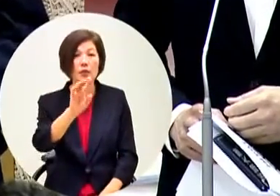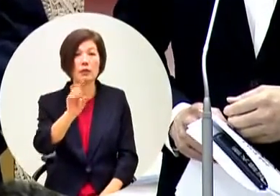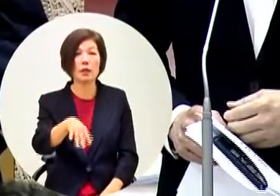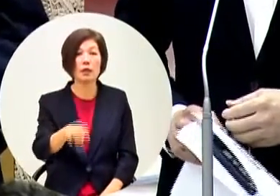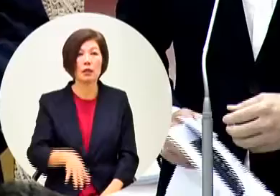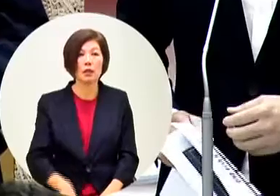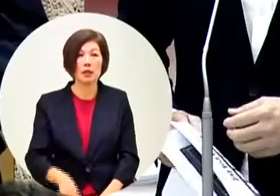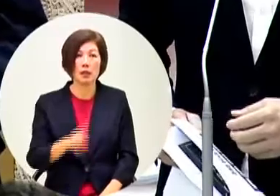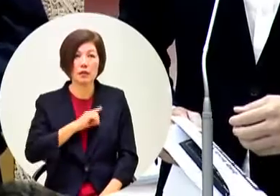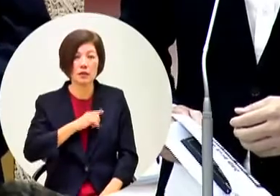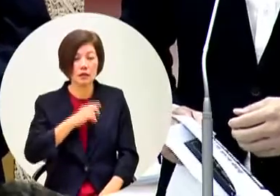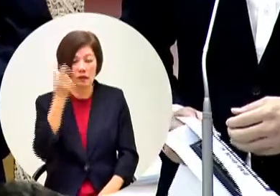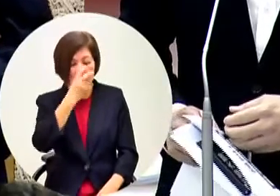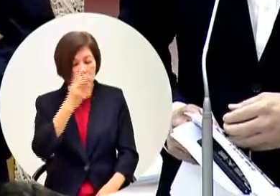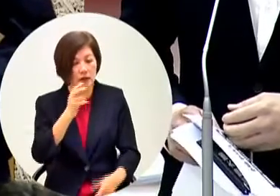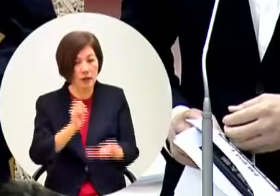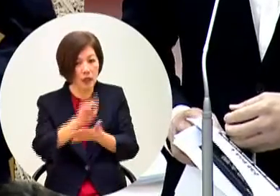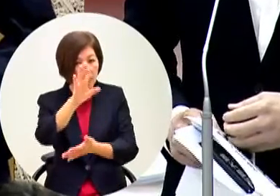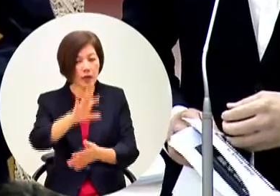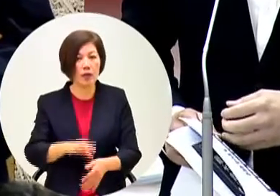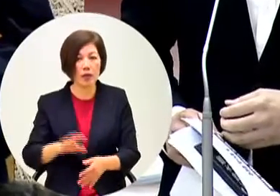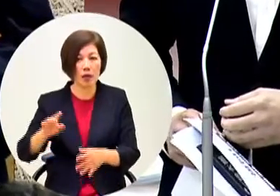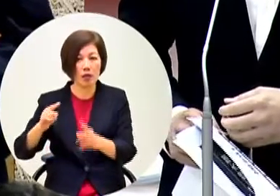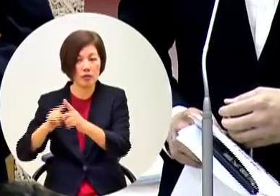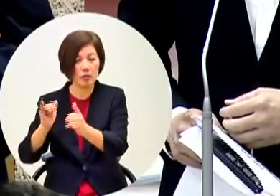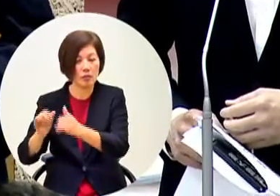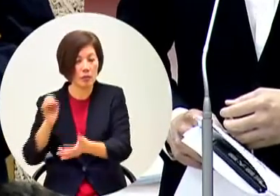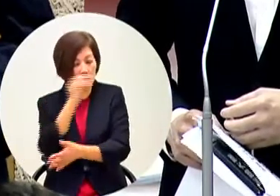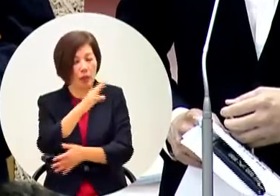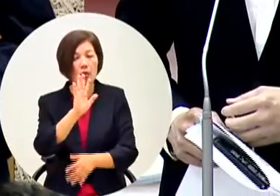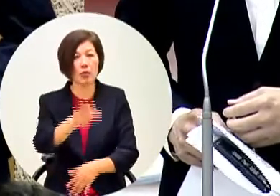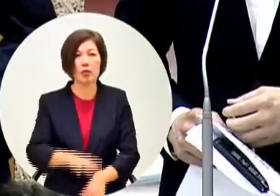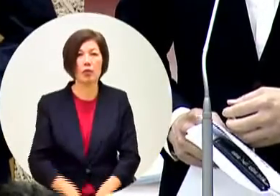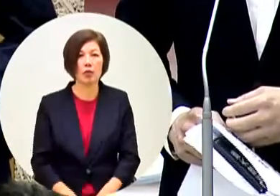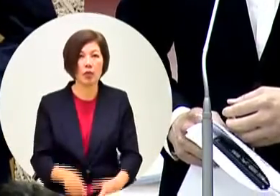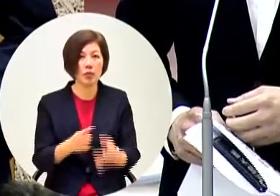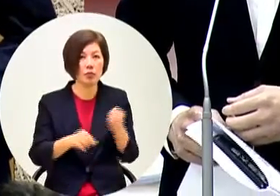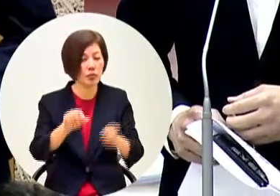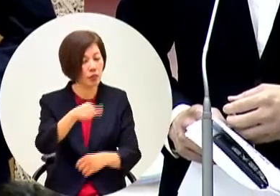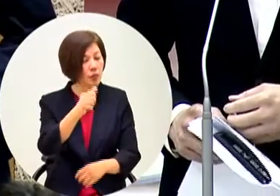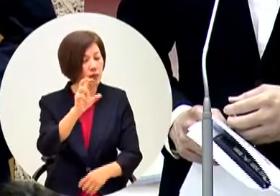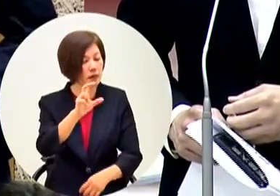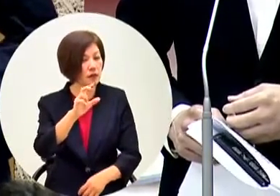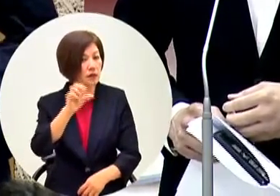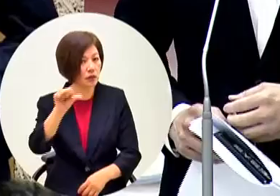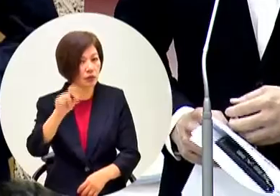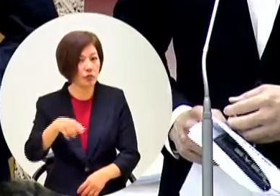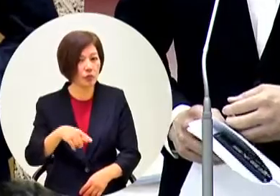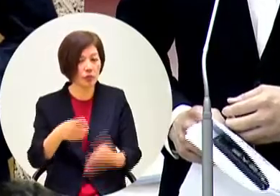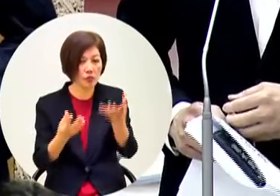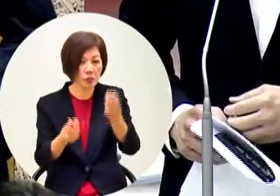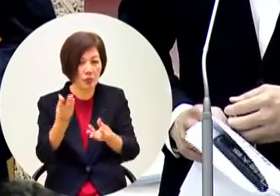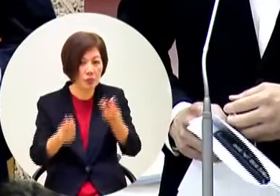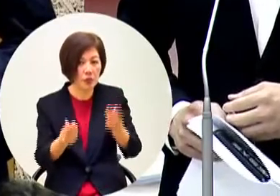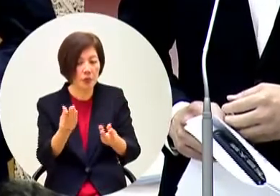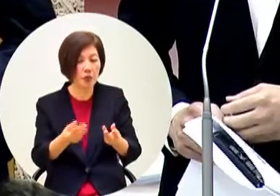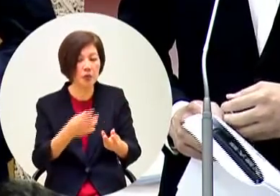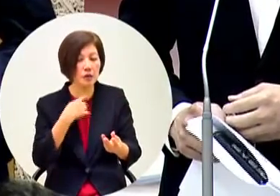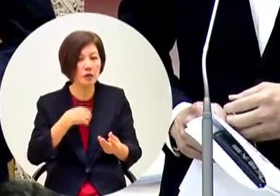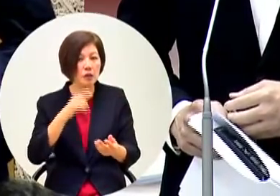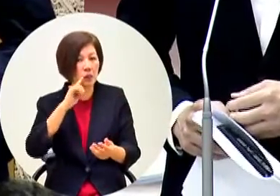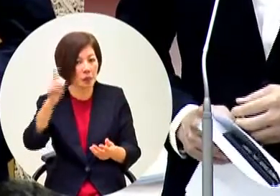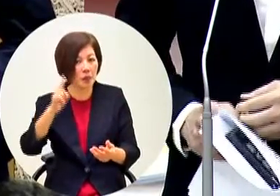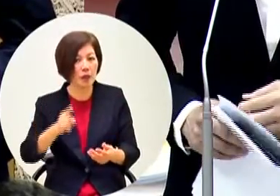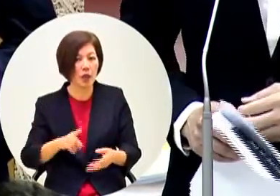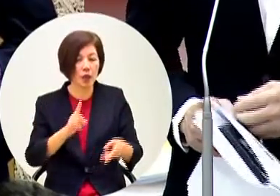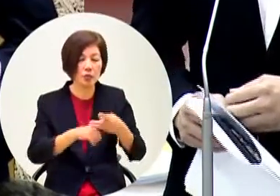查报纸去查报， 那我要知道是说，到底575件已经拆除的是多少因为检举而来拆的，多少是因为主动